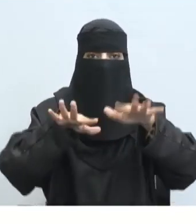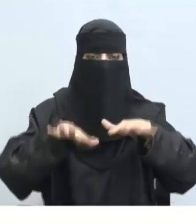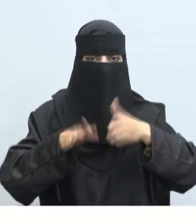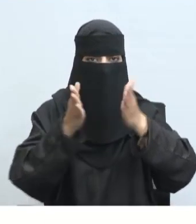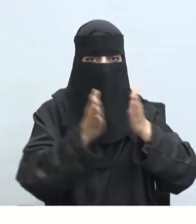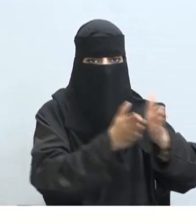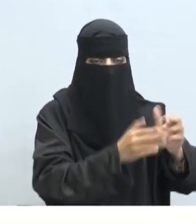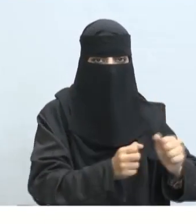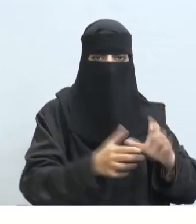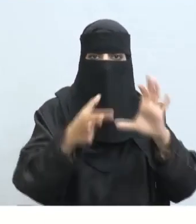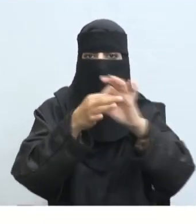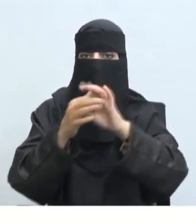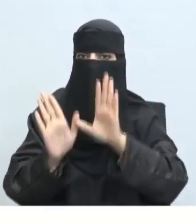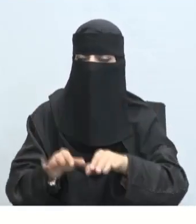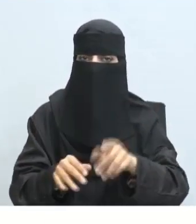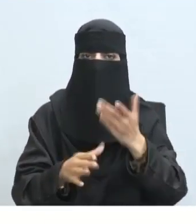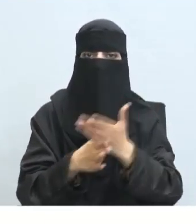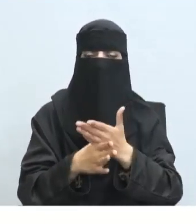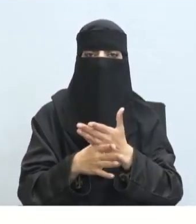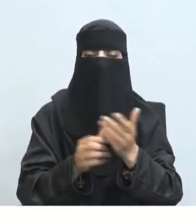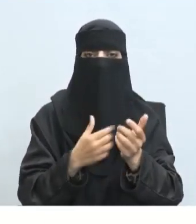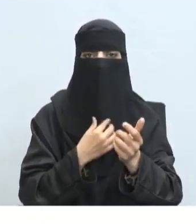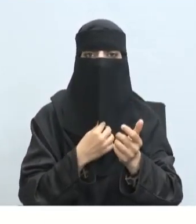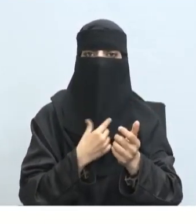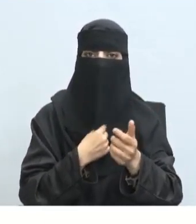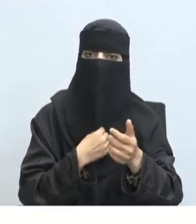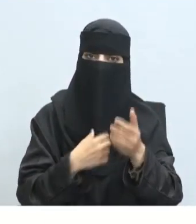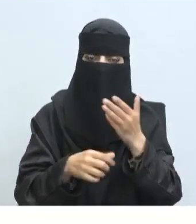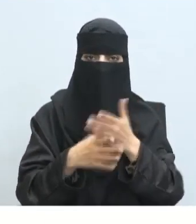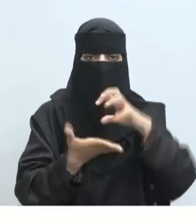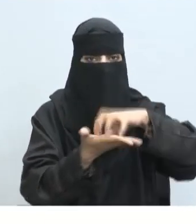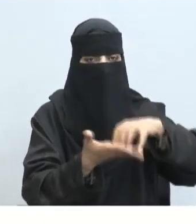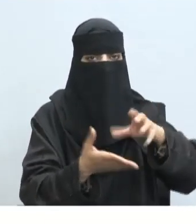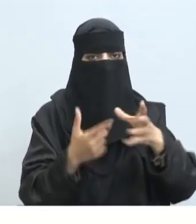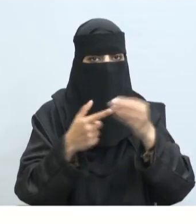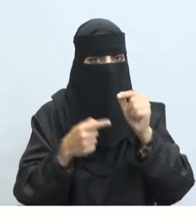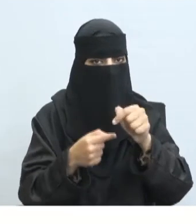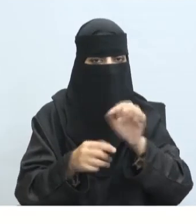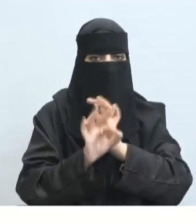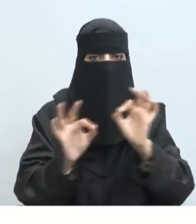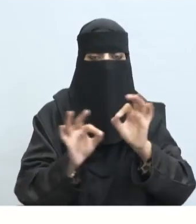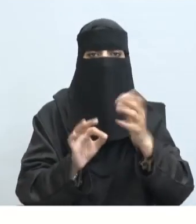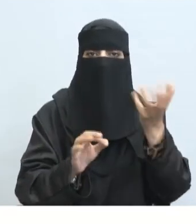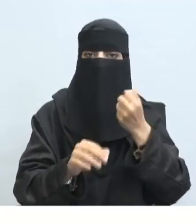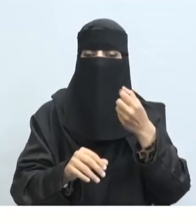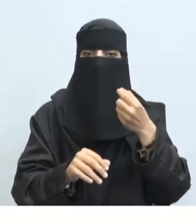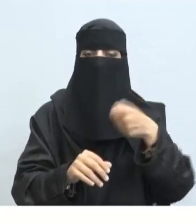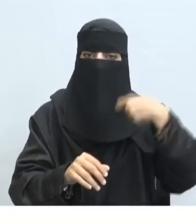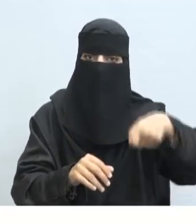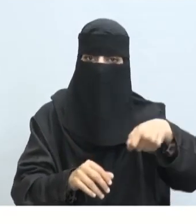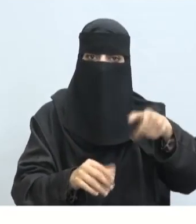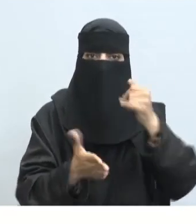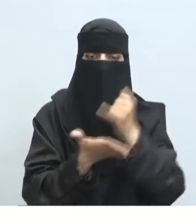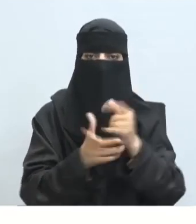التنسيق مع الملاك هل يوجد مثلا مواد نحتاجه في القاعه ام لابد من استئجارها اذا هذا هو